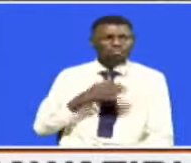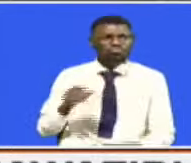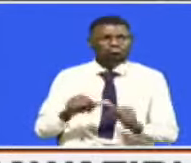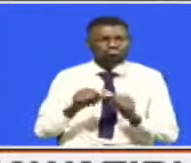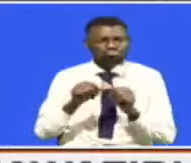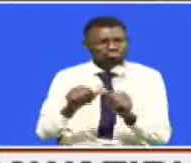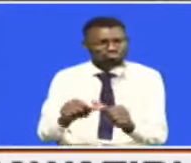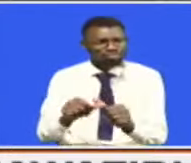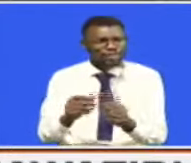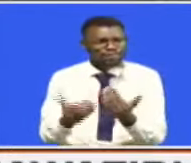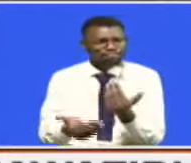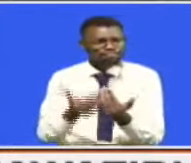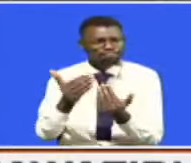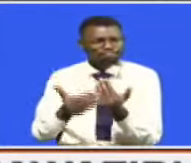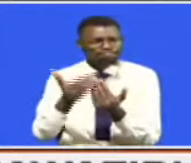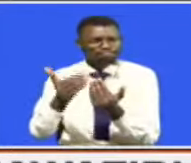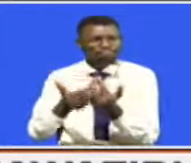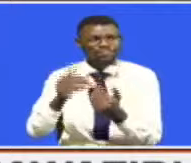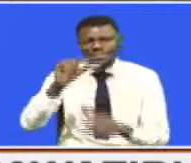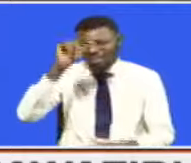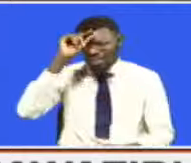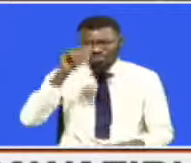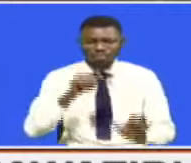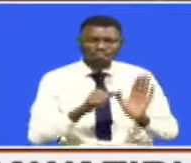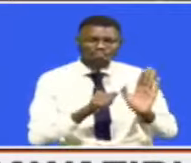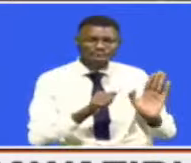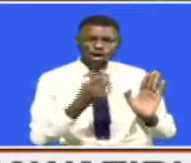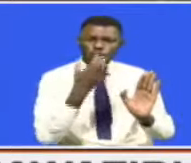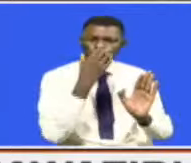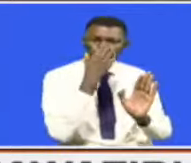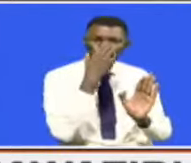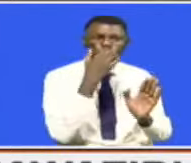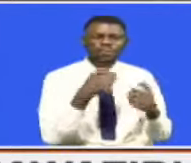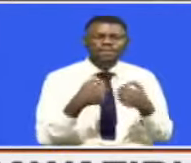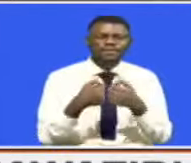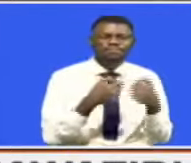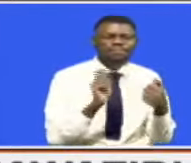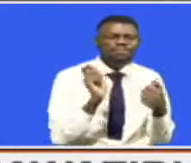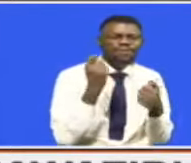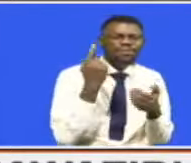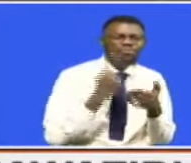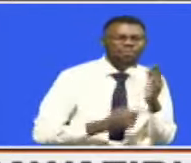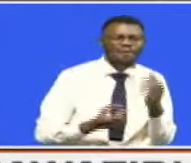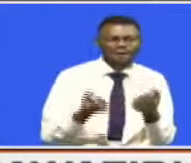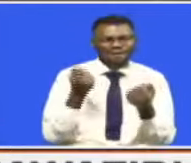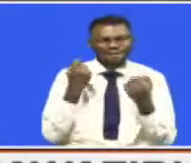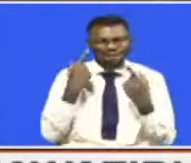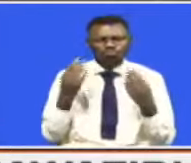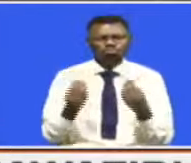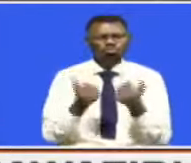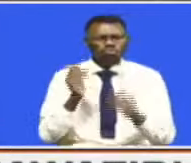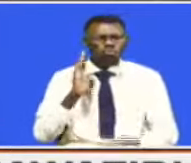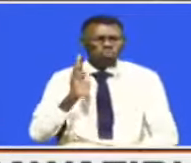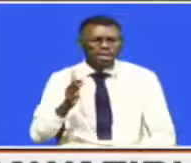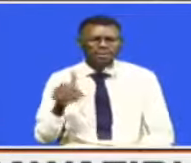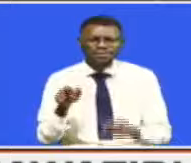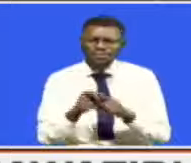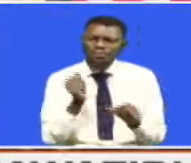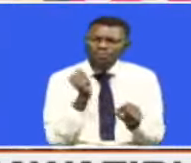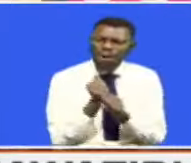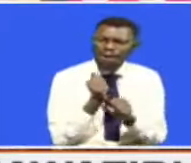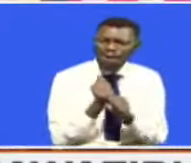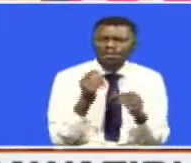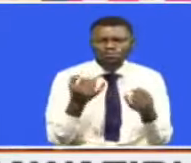mimi nataka kueleza kuwa serikali ya William Ruto inaelewa shida ya Wakenya na itatatua kwa wakati yake na tunafanya vile